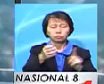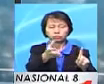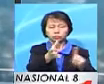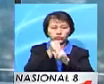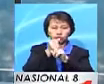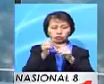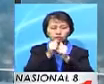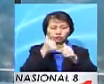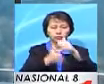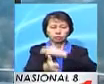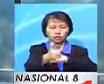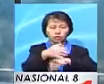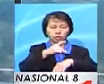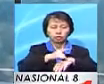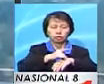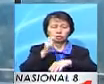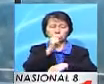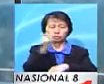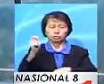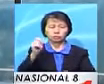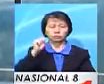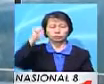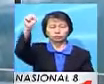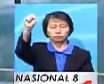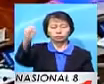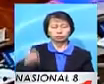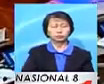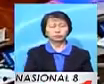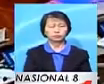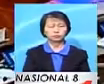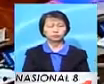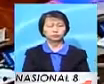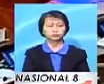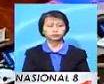dan pencerobohan di pantai timur Sabah.